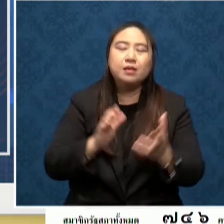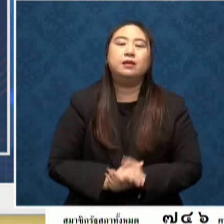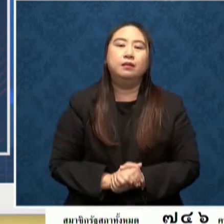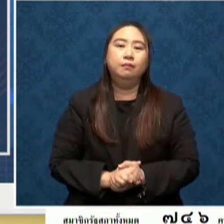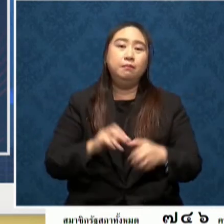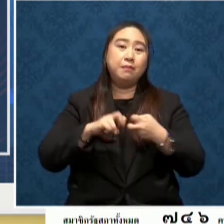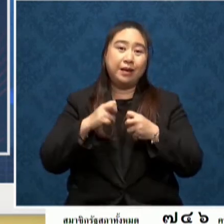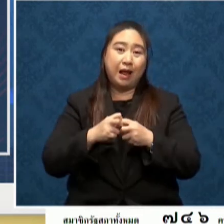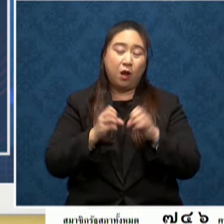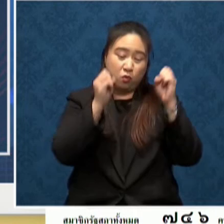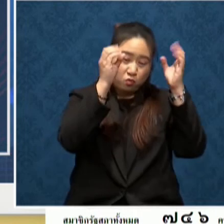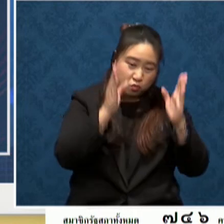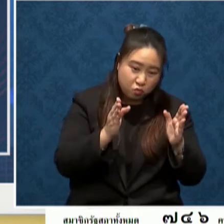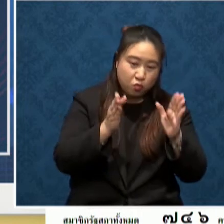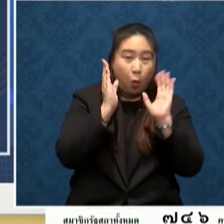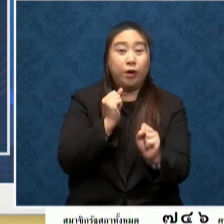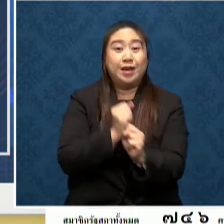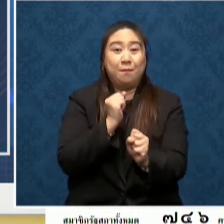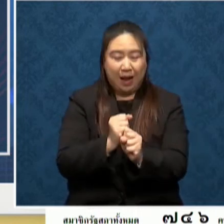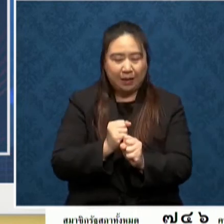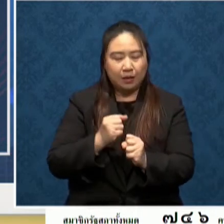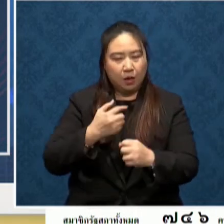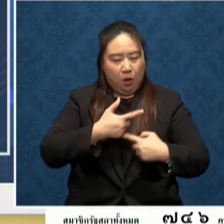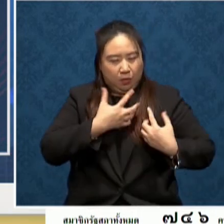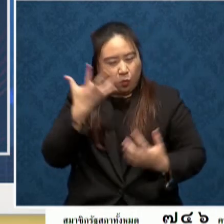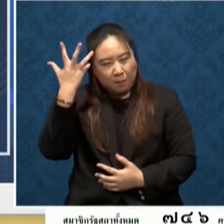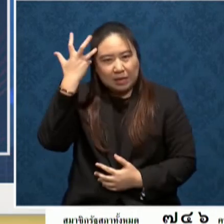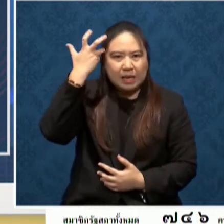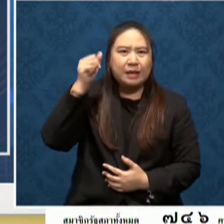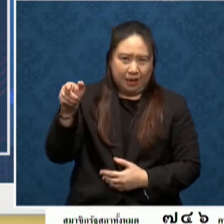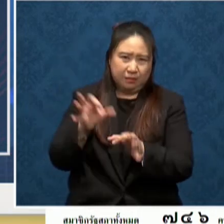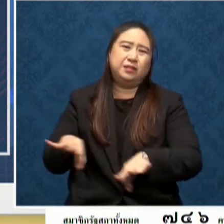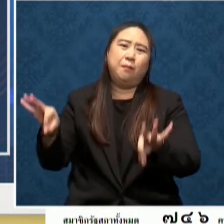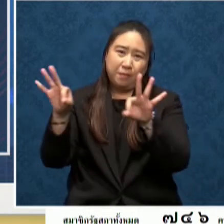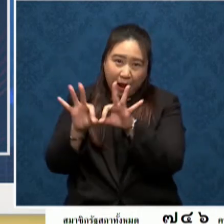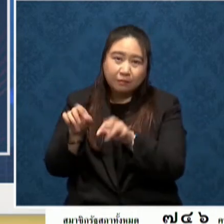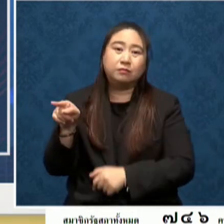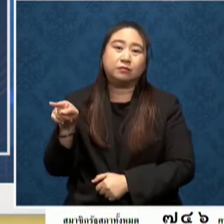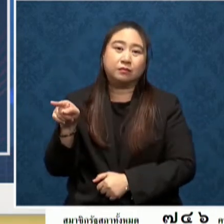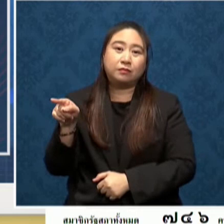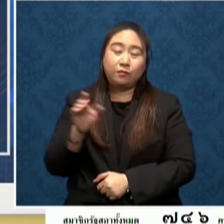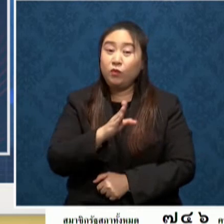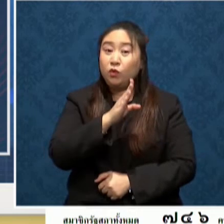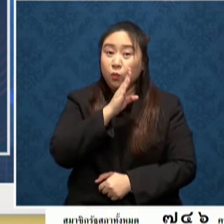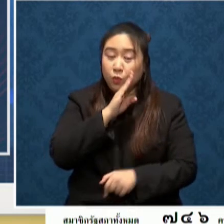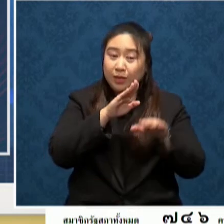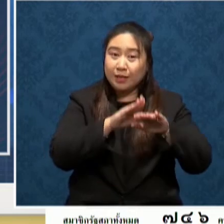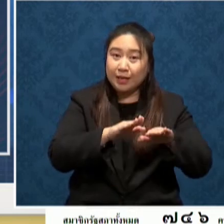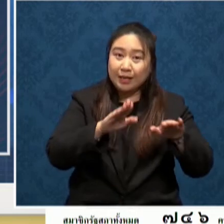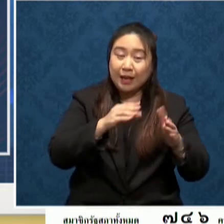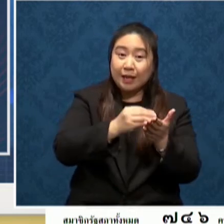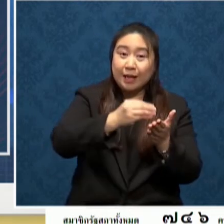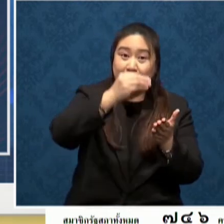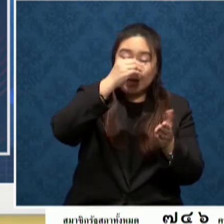ุขภาพจตของบครากฏธิษาสำคัญมากคุภาพก hypothesesกสอน จสุมมแบได้อย่างไรถ้า look at inination of activities